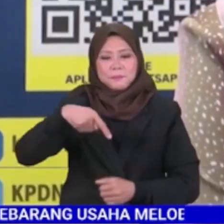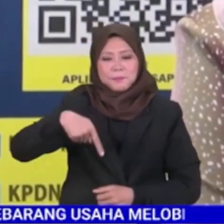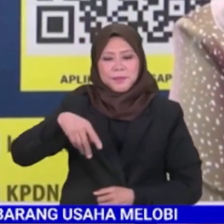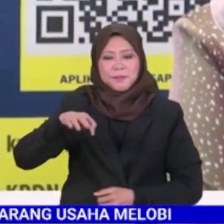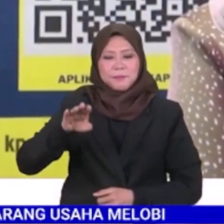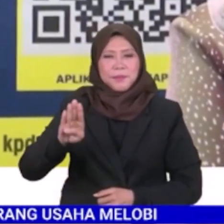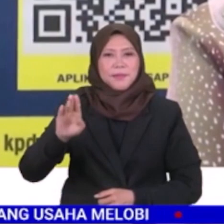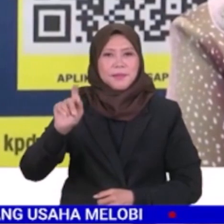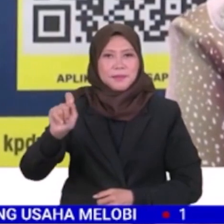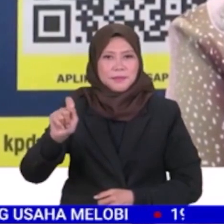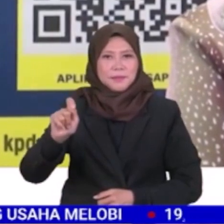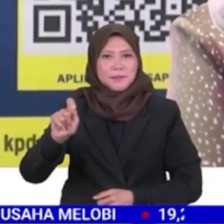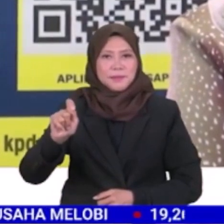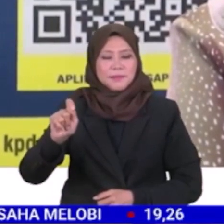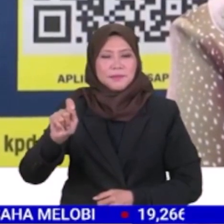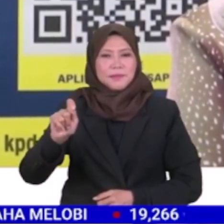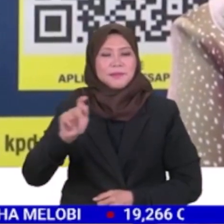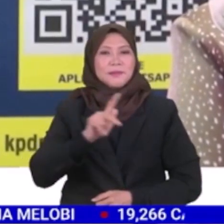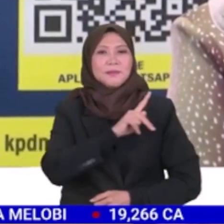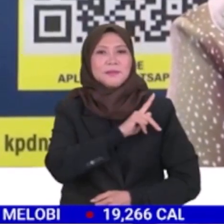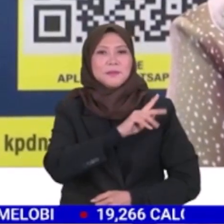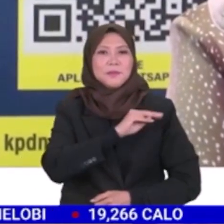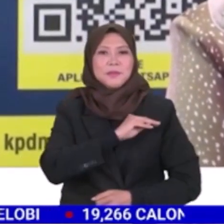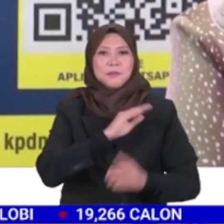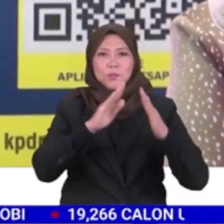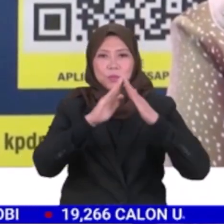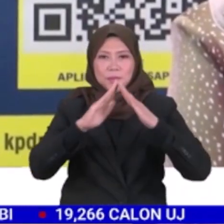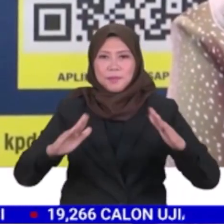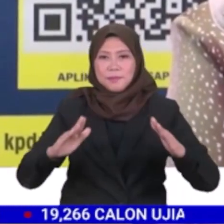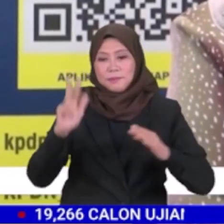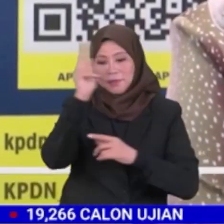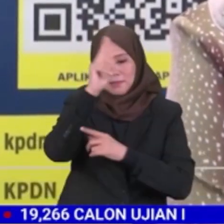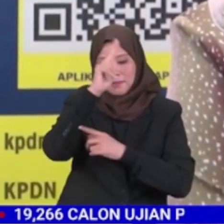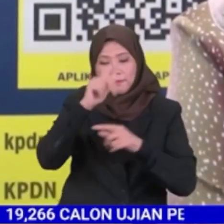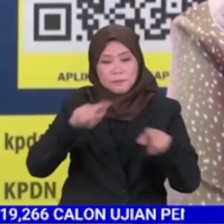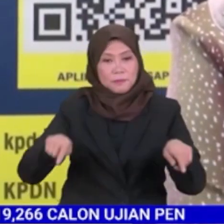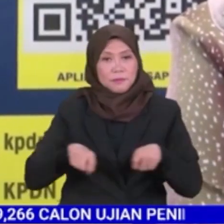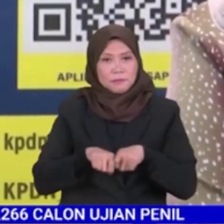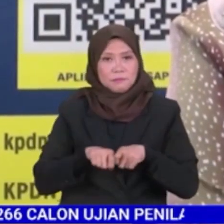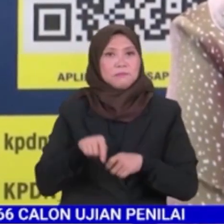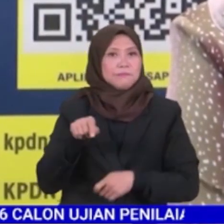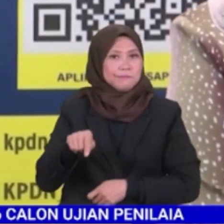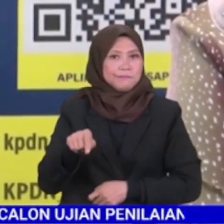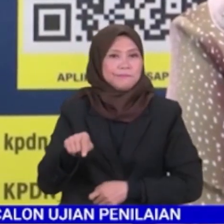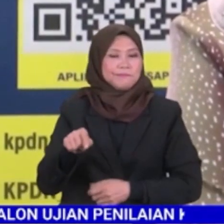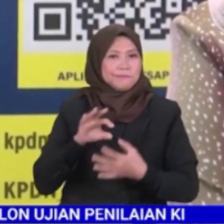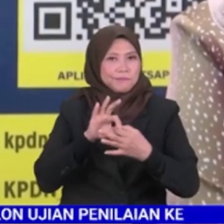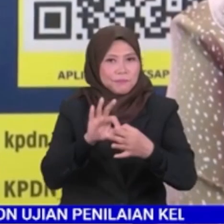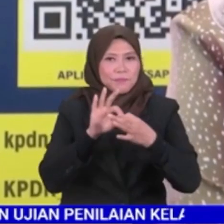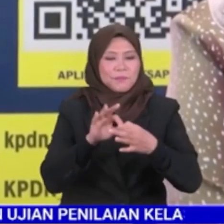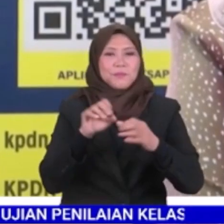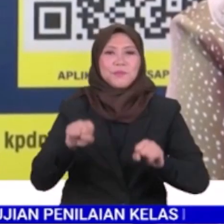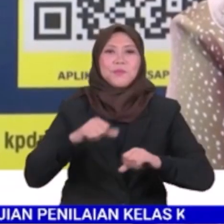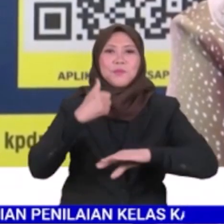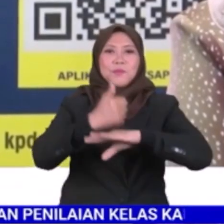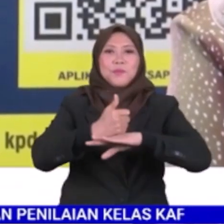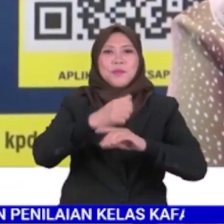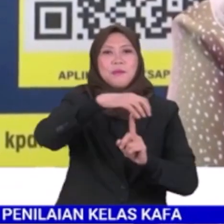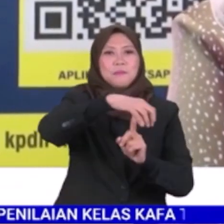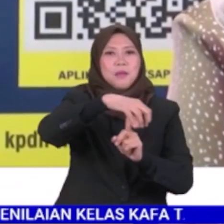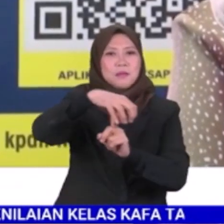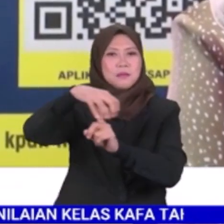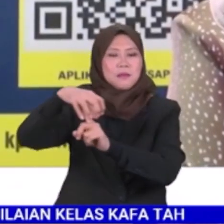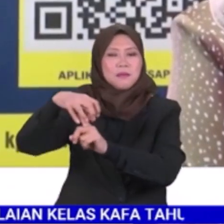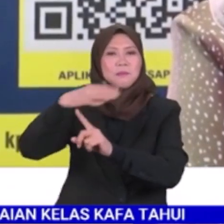PBT ya, dengan Kementerian Perumahan dan Kerajaan Tempatan supaya kita boleh mewujudkan bazar